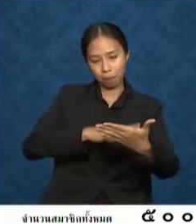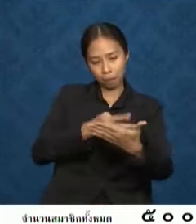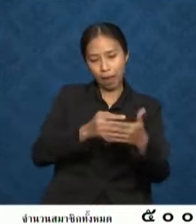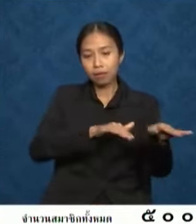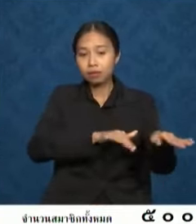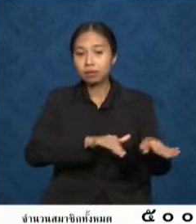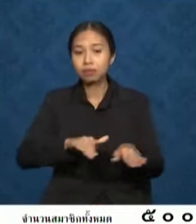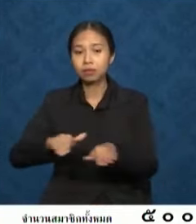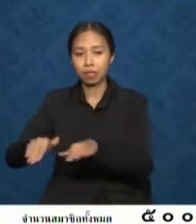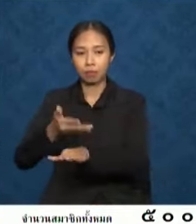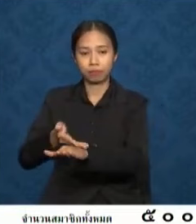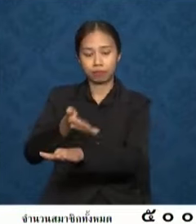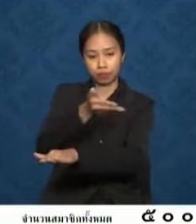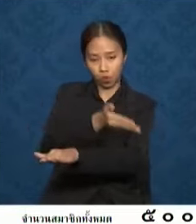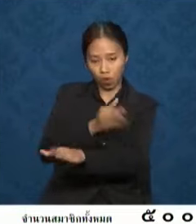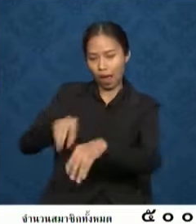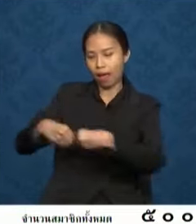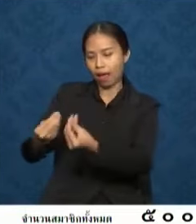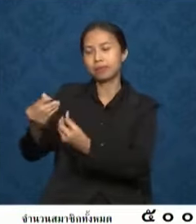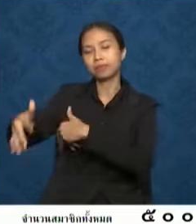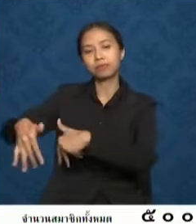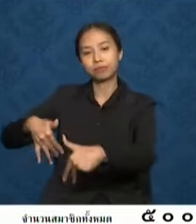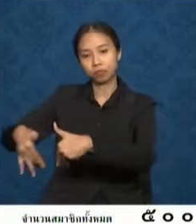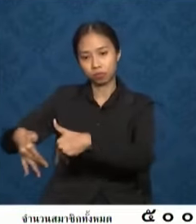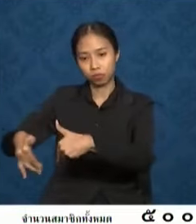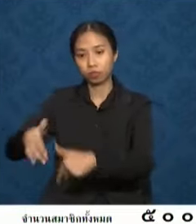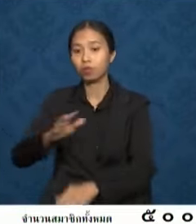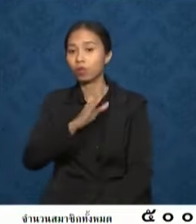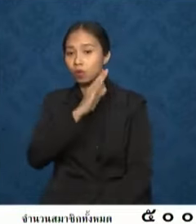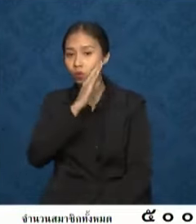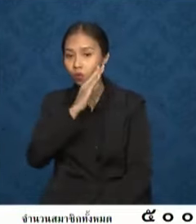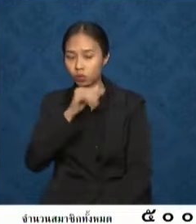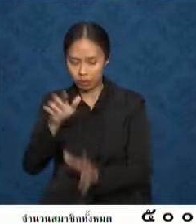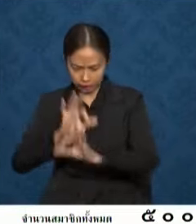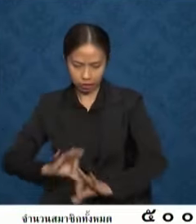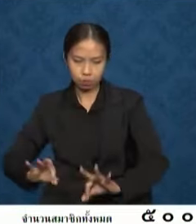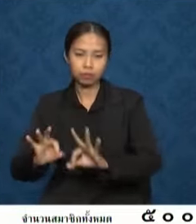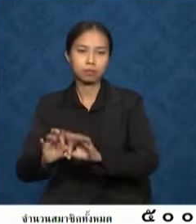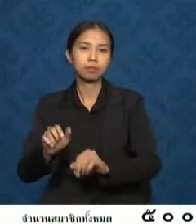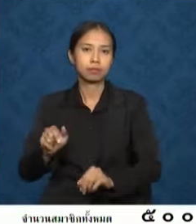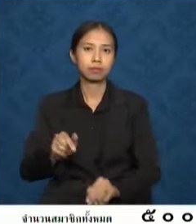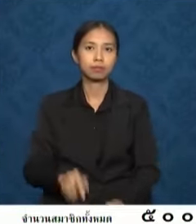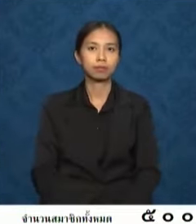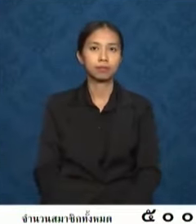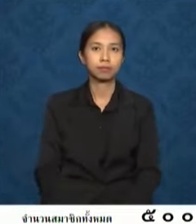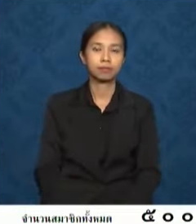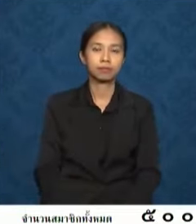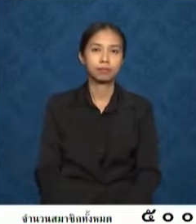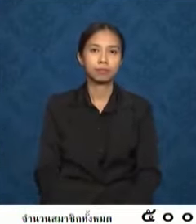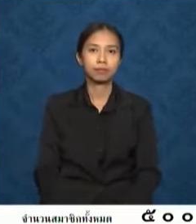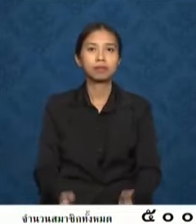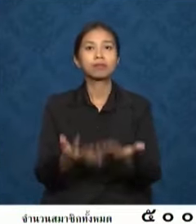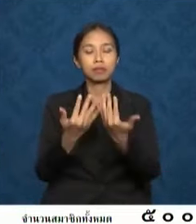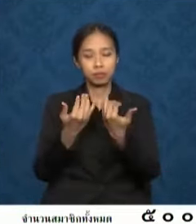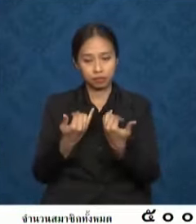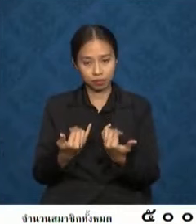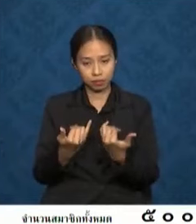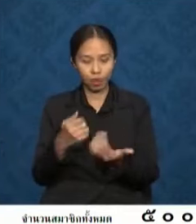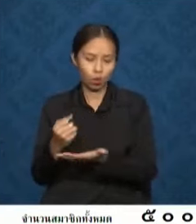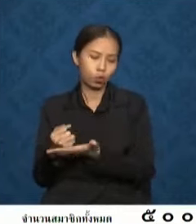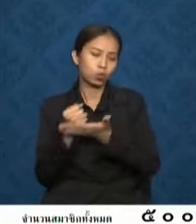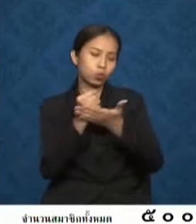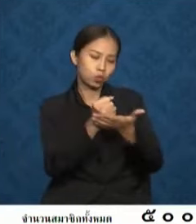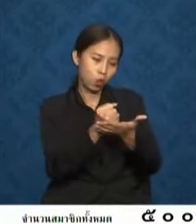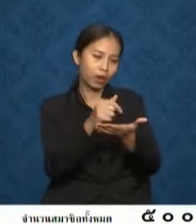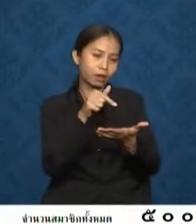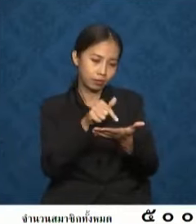การอำนวยความสะดวกให้กับประชาชนในกรณีที่จำเป็นจึงจะทำให้การถวายความปลอด